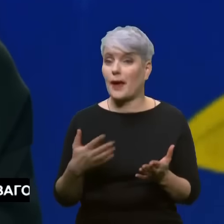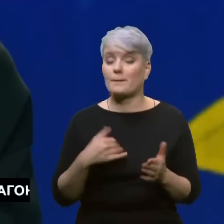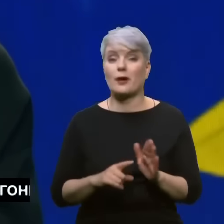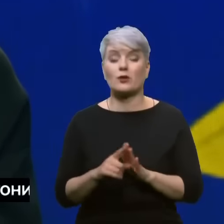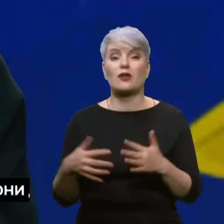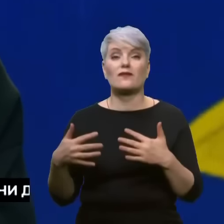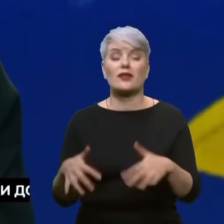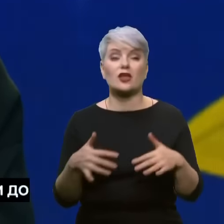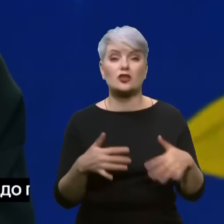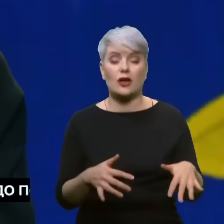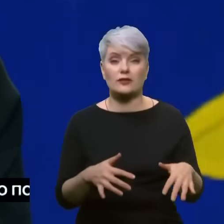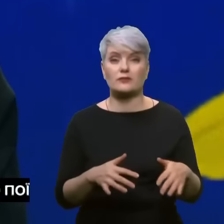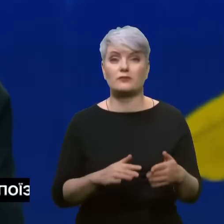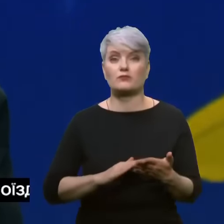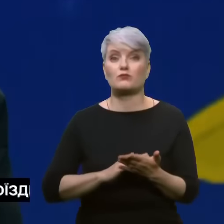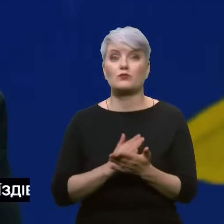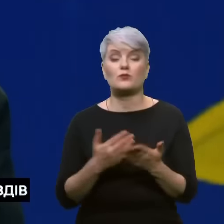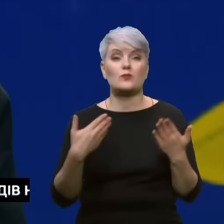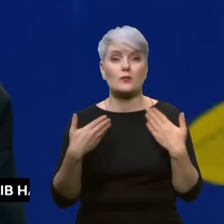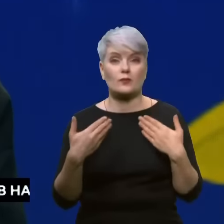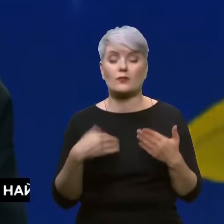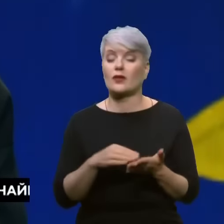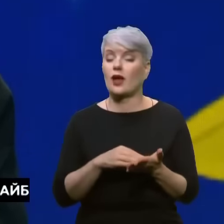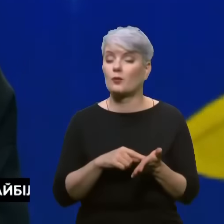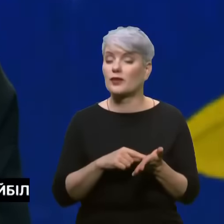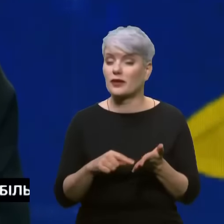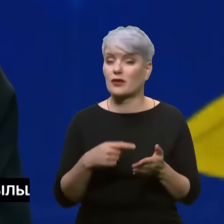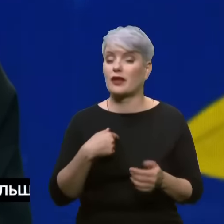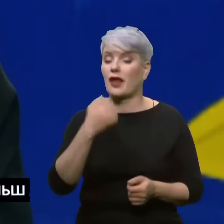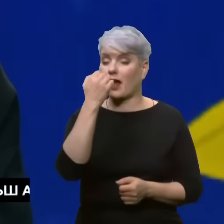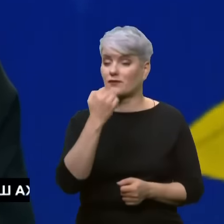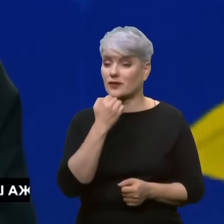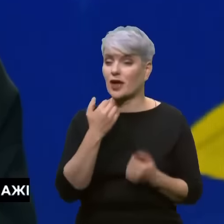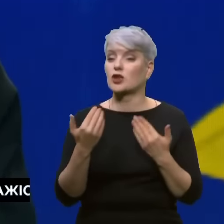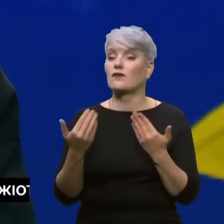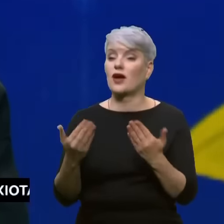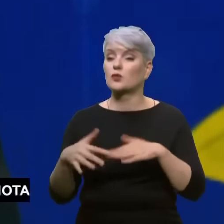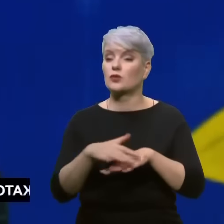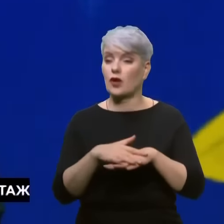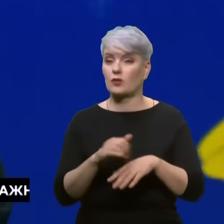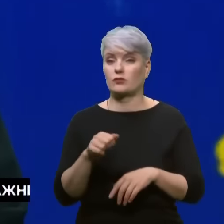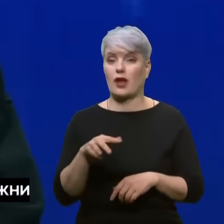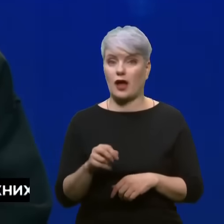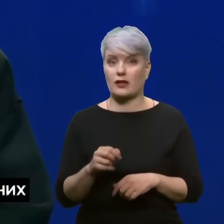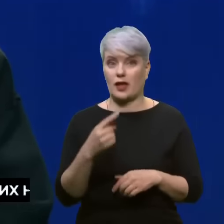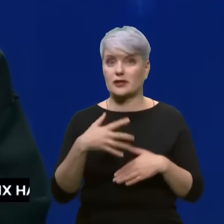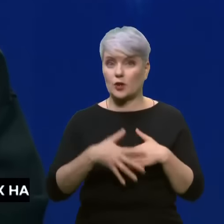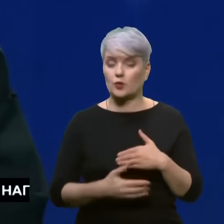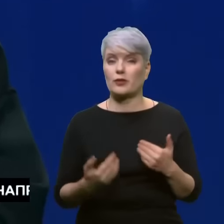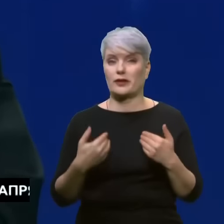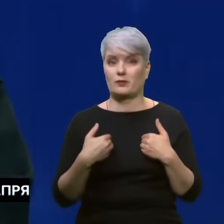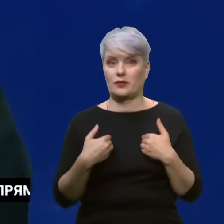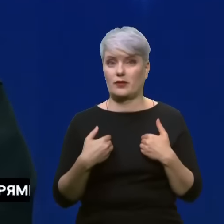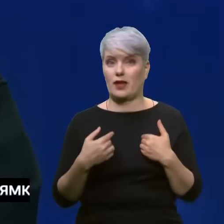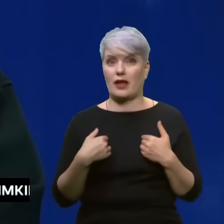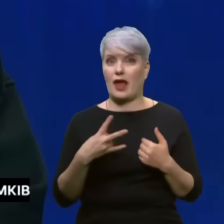почали втрачати політичні відносини. Я ще раз підкреслюю, я вдячен вашому народові. Але ви зрозумієте мене. Ну,